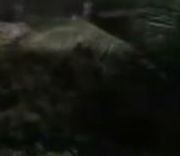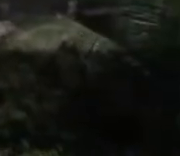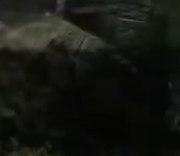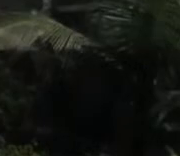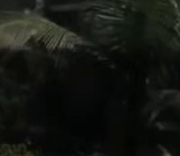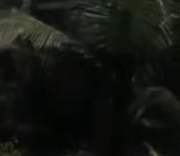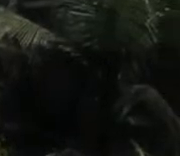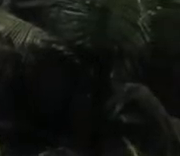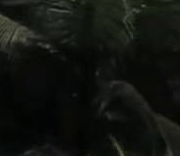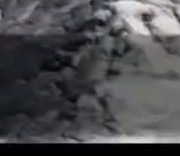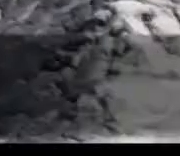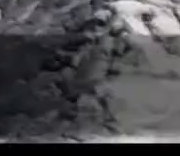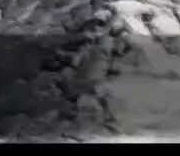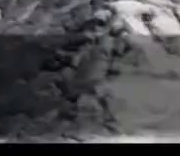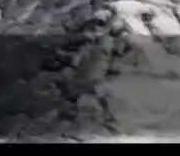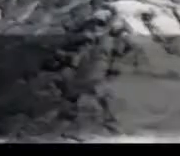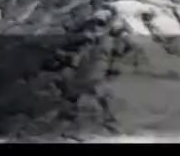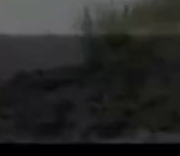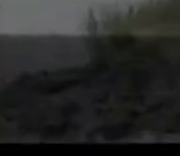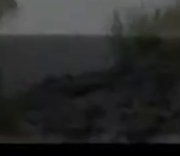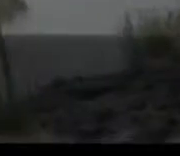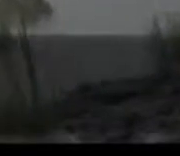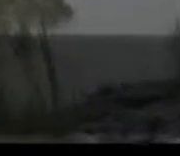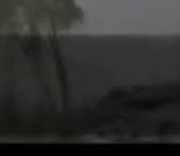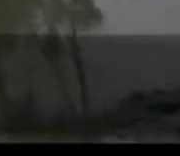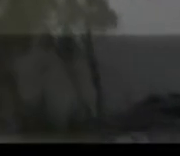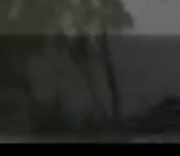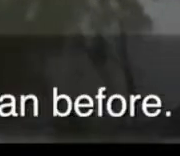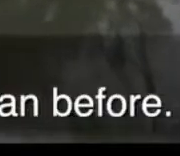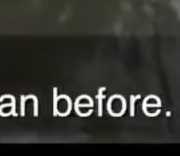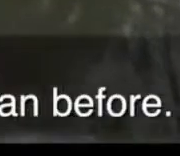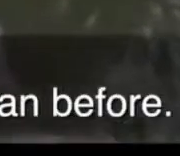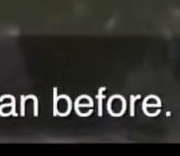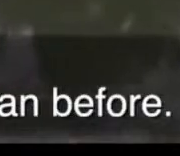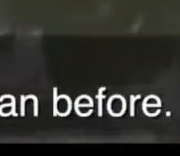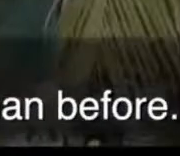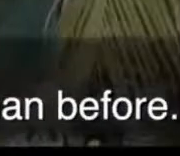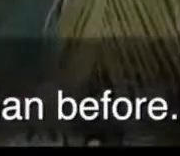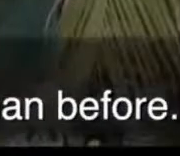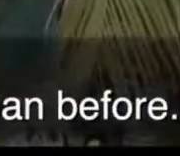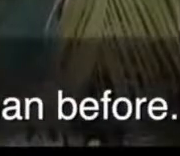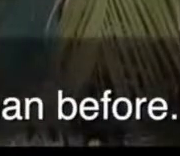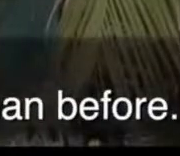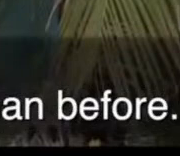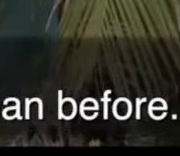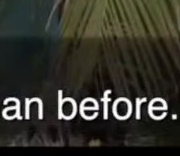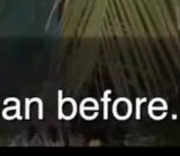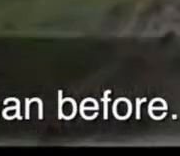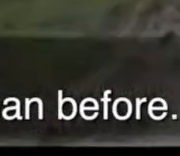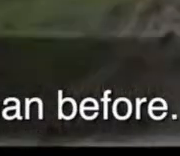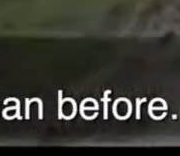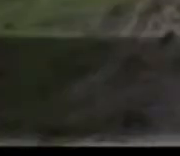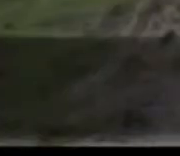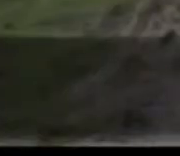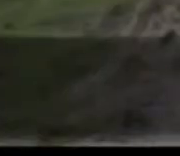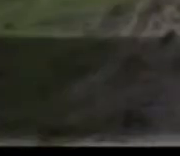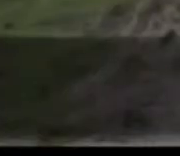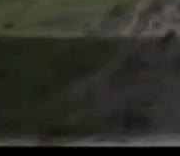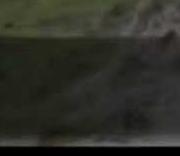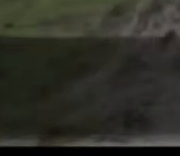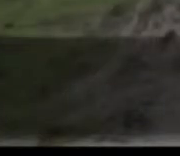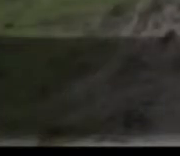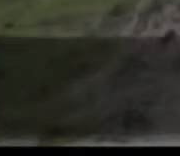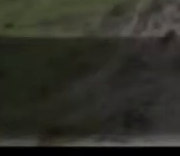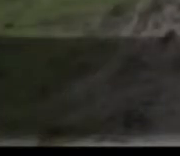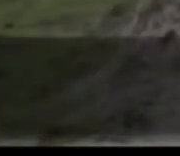পানির নিচে তলিয়ে যায়। ফকফরে এলাকায় জলবদ্ধতা হয় না, ঠিকমতো পানি নিষ্কাশন নাই এবং এলাকায় সুন্দর ফসল আছে এবং দুই পাশে রাস্তায়